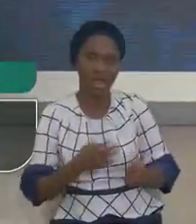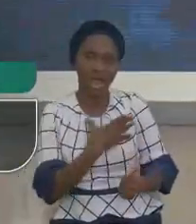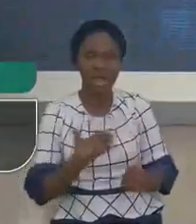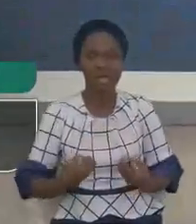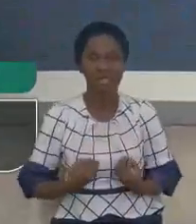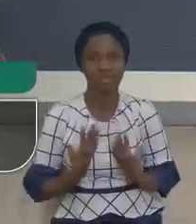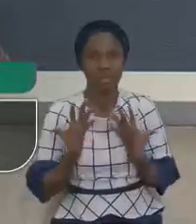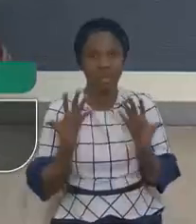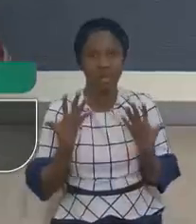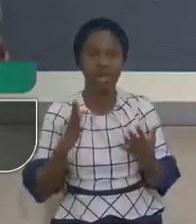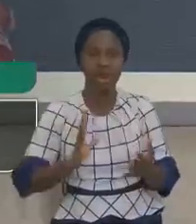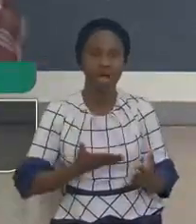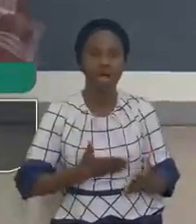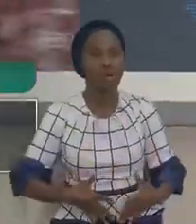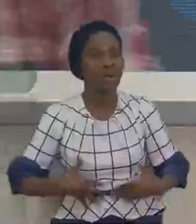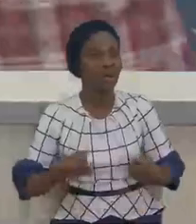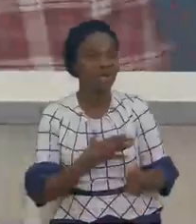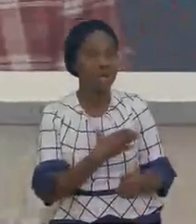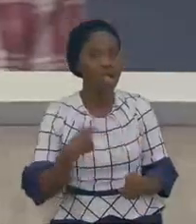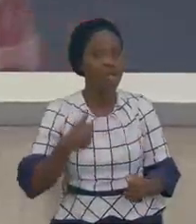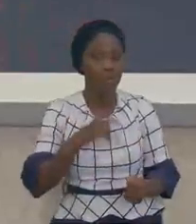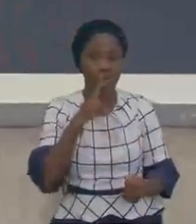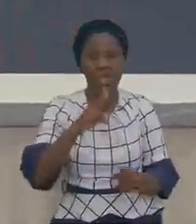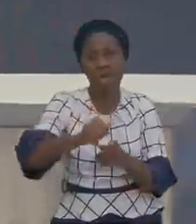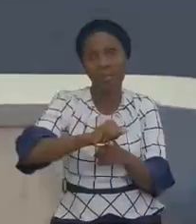vivons selon la parole qu'il nous a révélée,